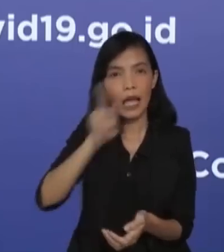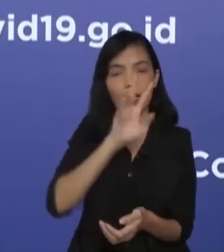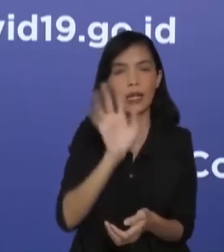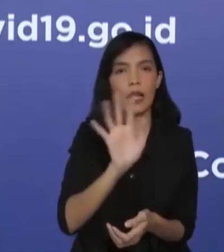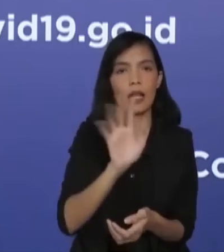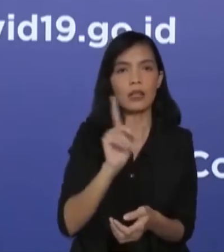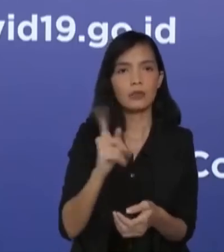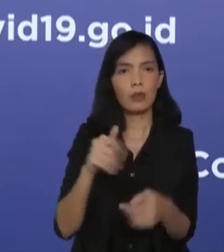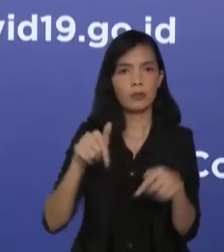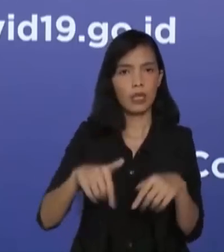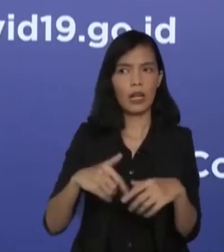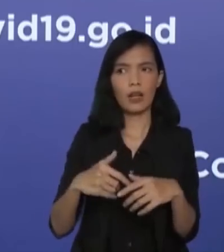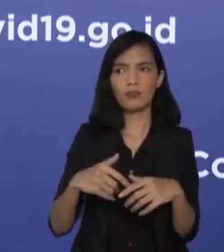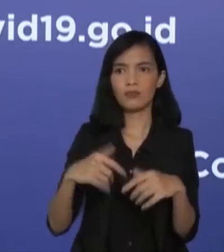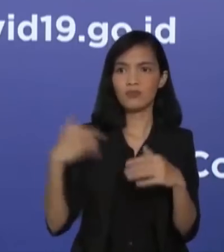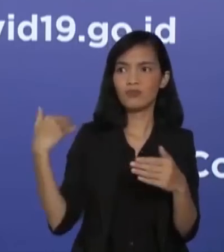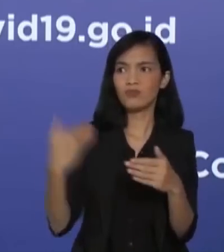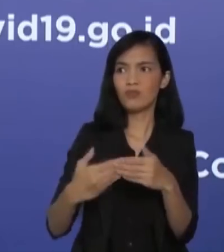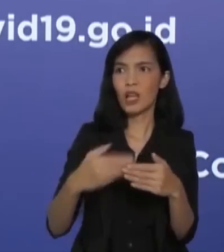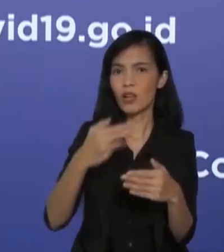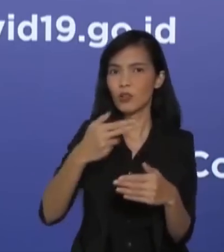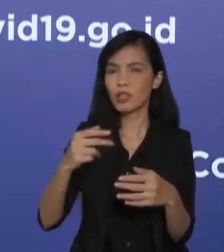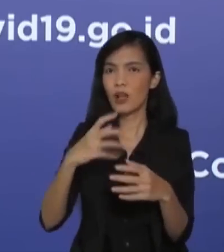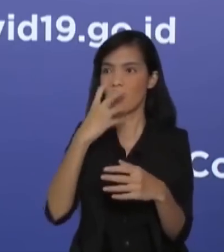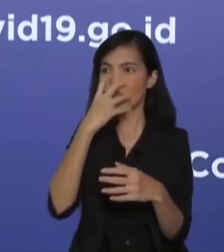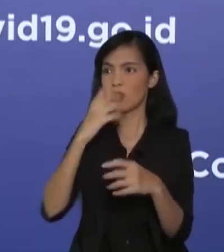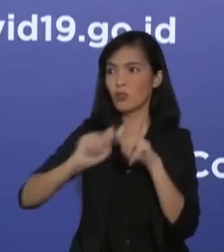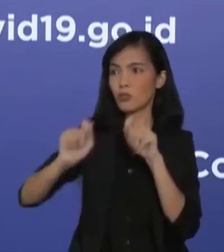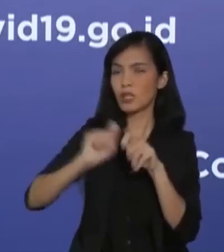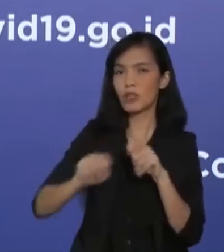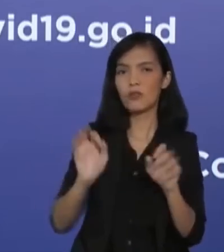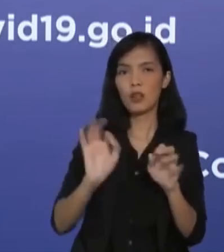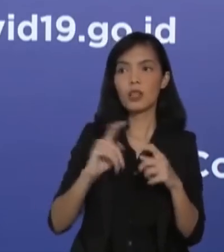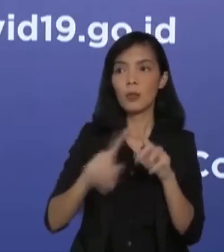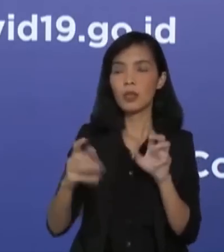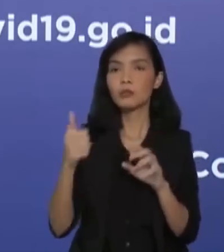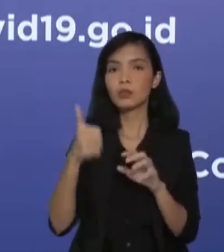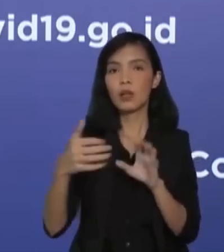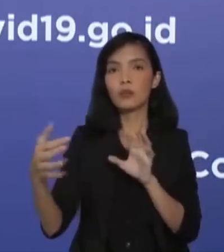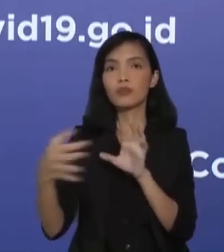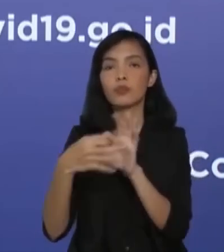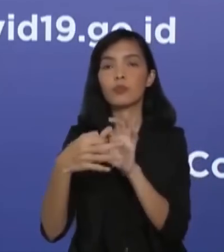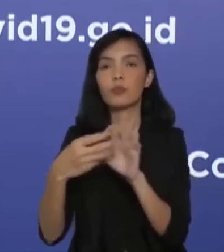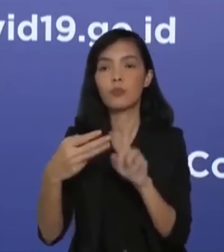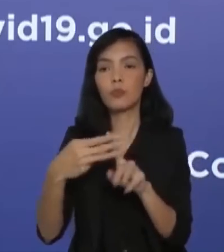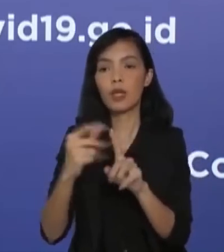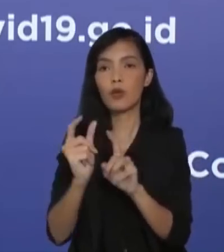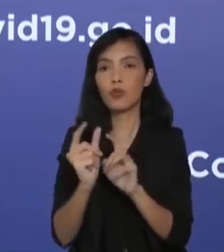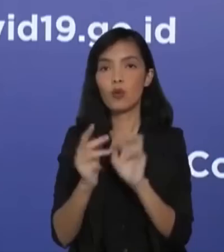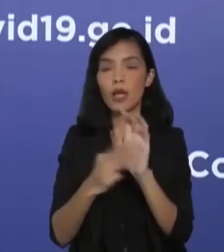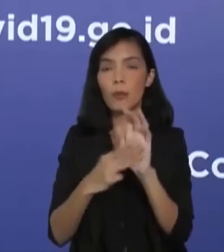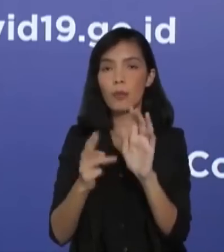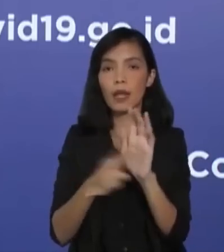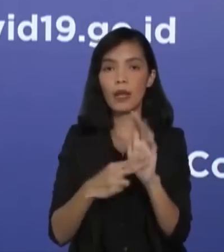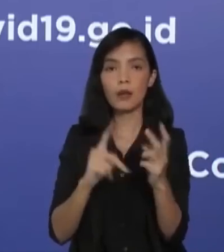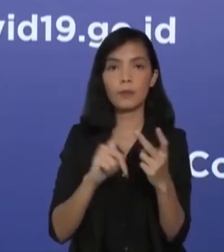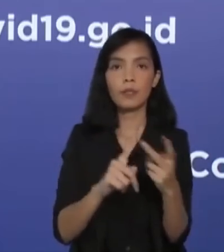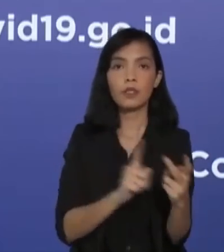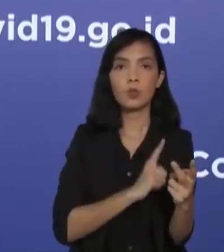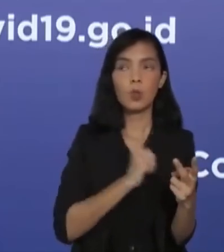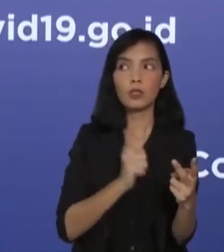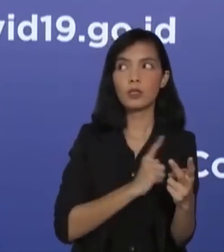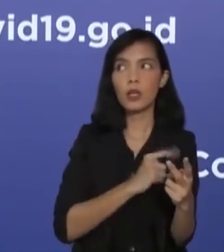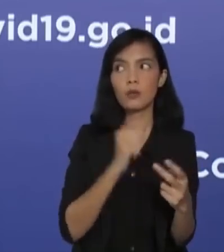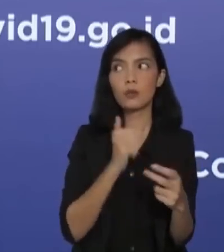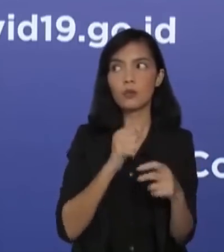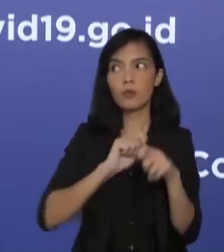tidak ada industri yang membuat ventilator, tapi kita bisa bekerja sama dengan beberapa BUMN dan juga swasta untuk